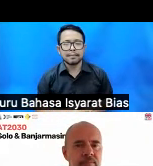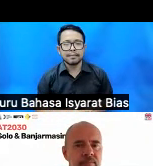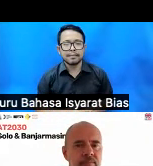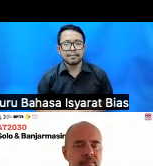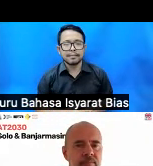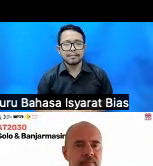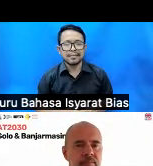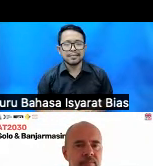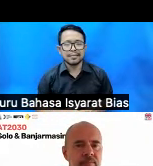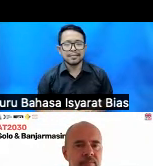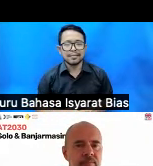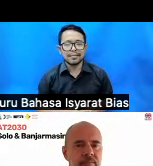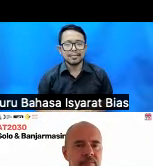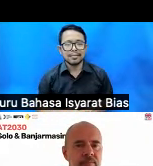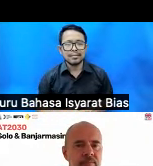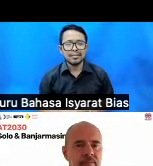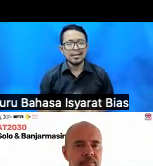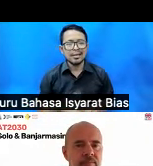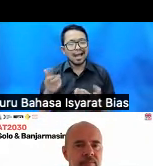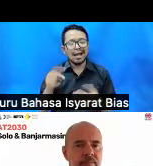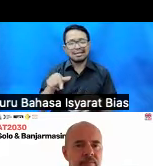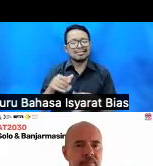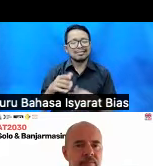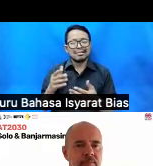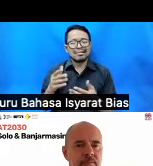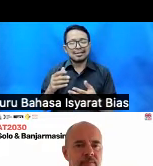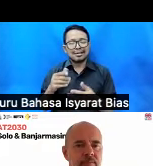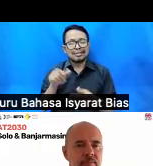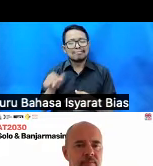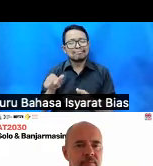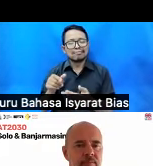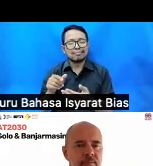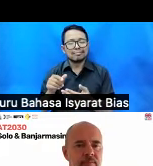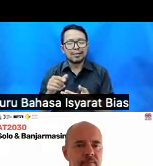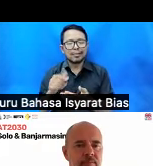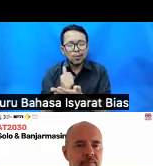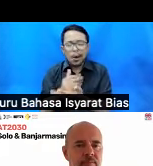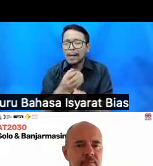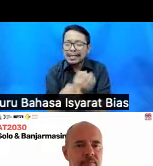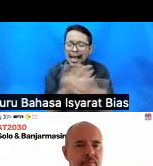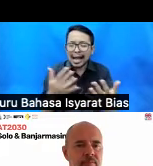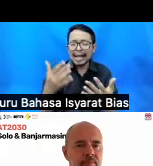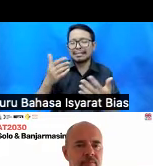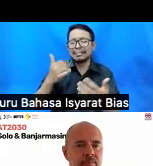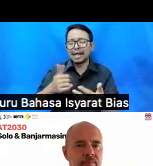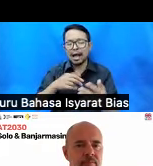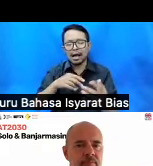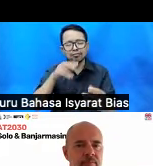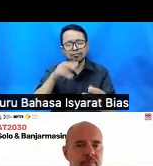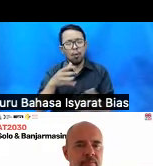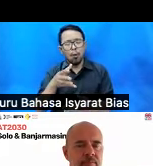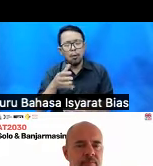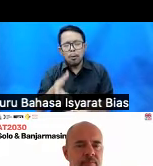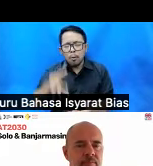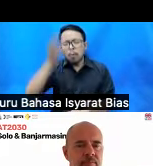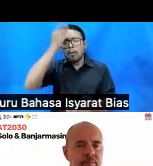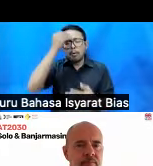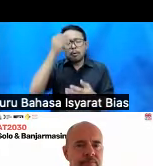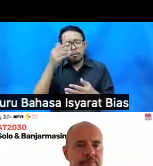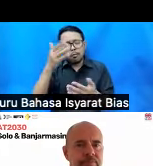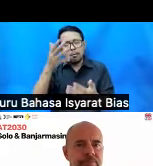Jadi ini bukan hanya mengkonseptualkan, tapi juga bagaimana warga bisa belajar dan sensitif terhadap